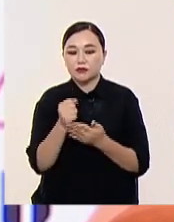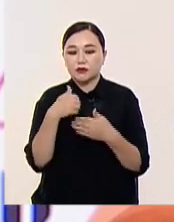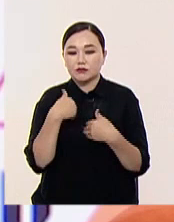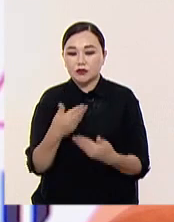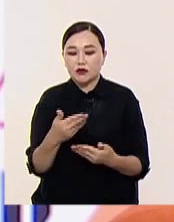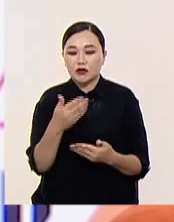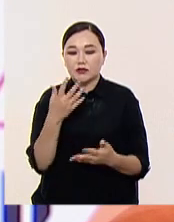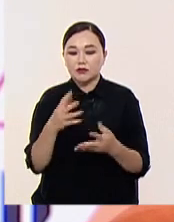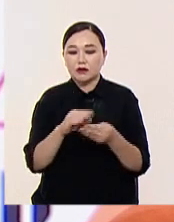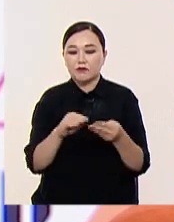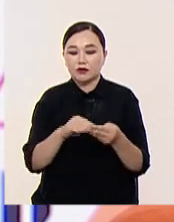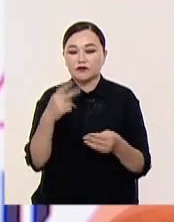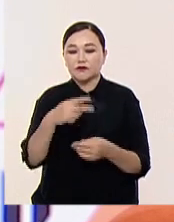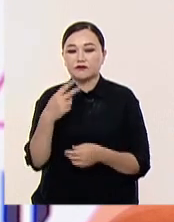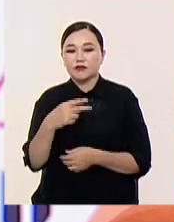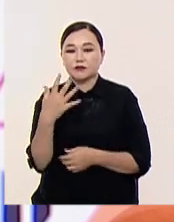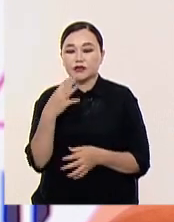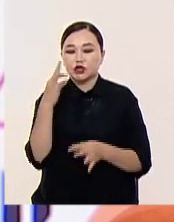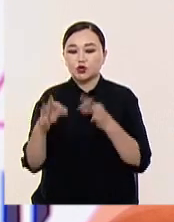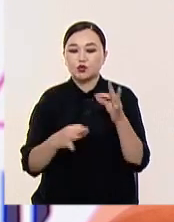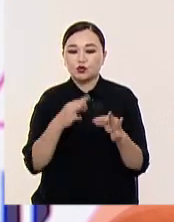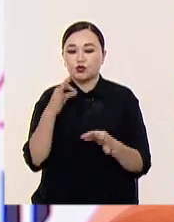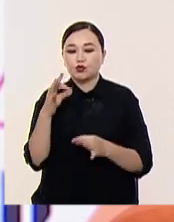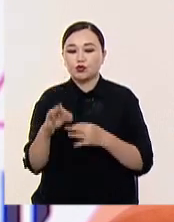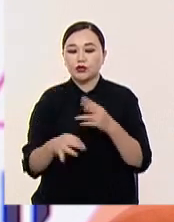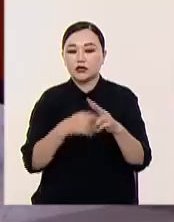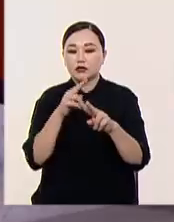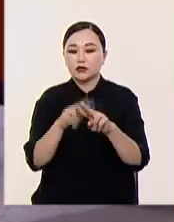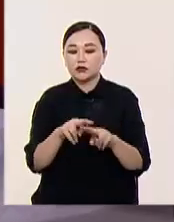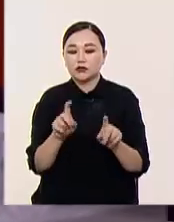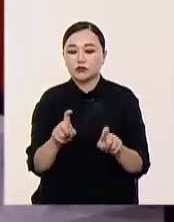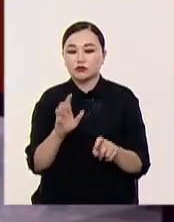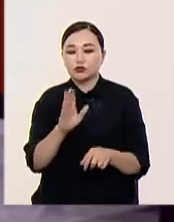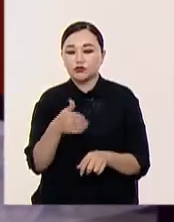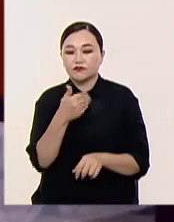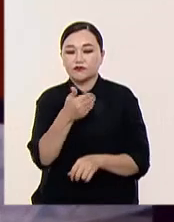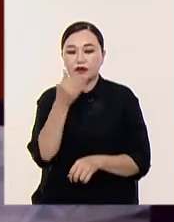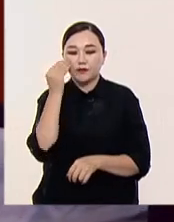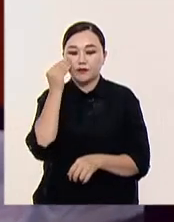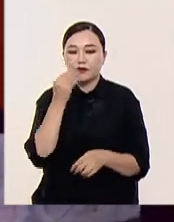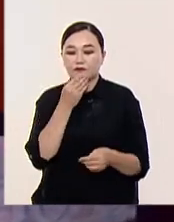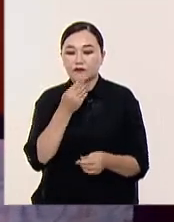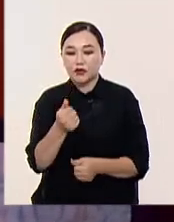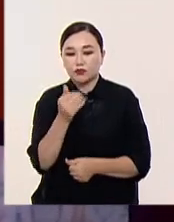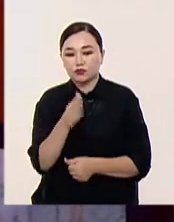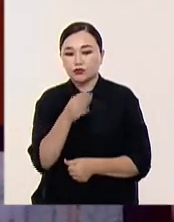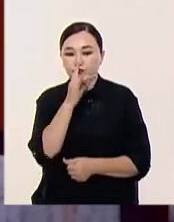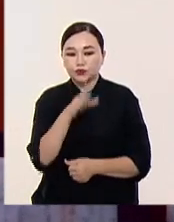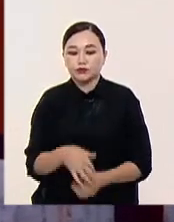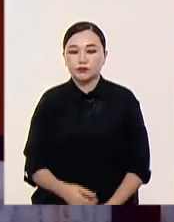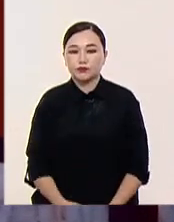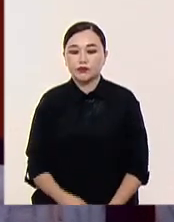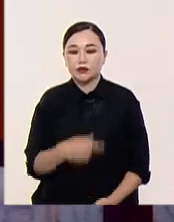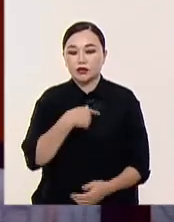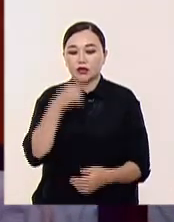ал қайталанса 20-25 тәулікке қамалатын болады. Сіздің ойыңызша бұның әсері қандай болады?